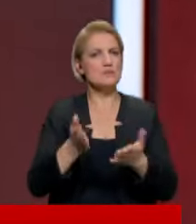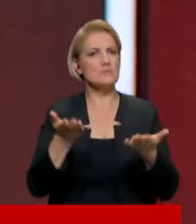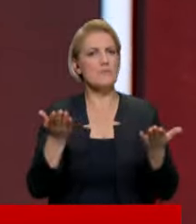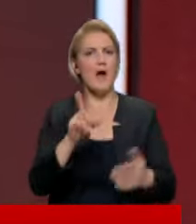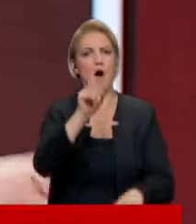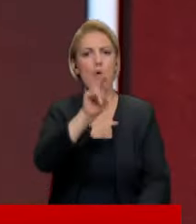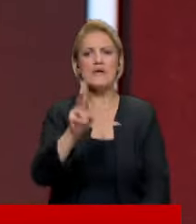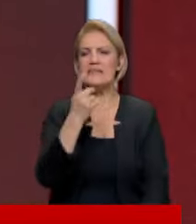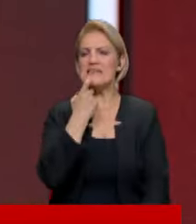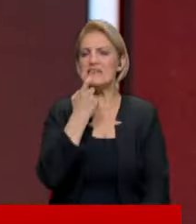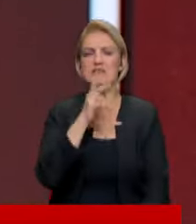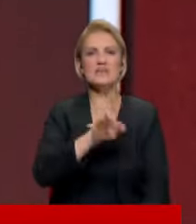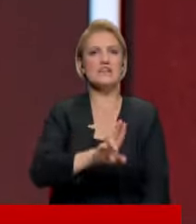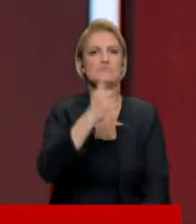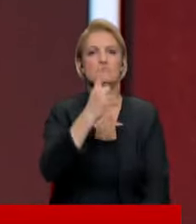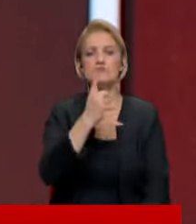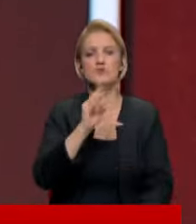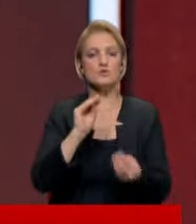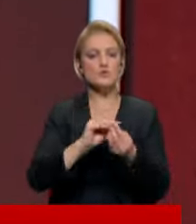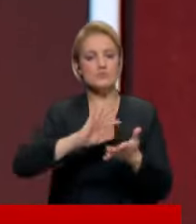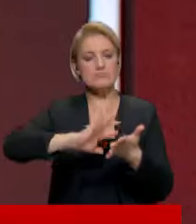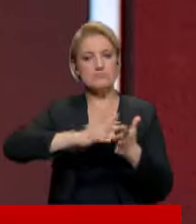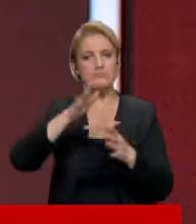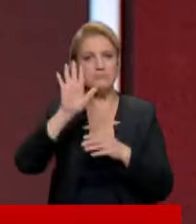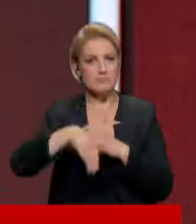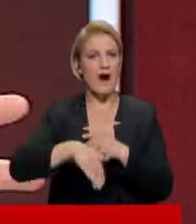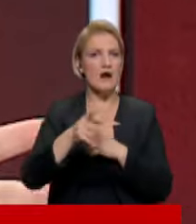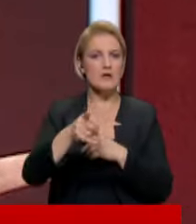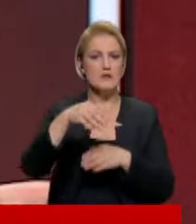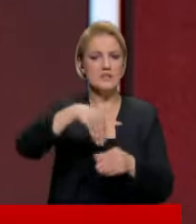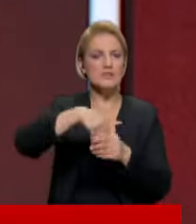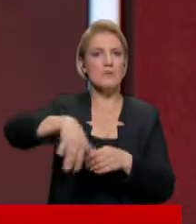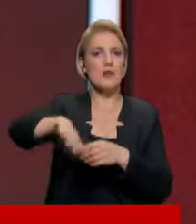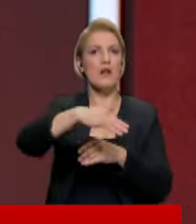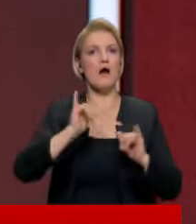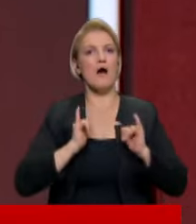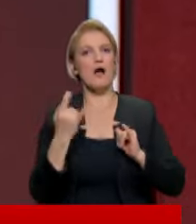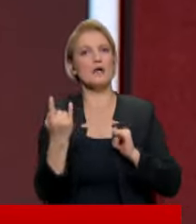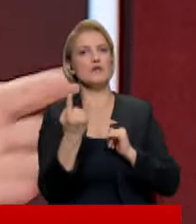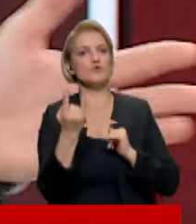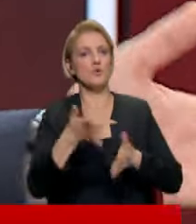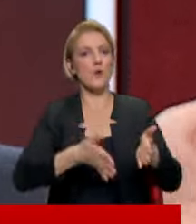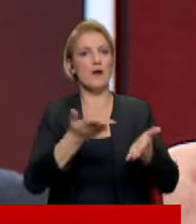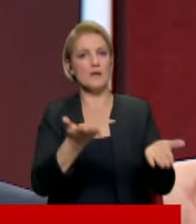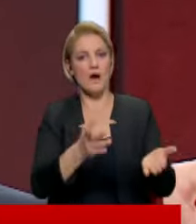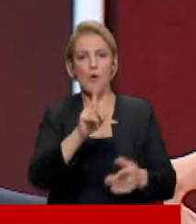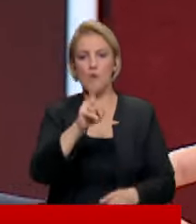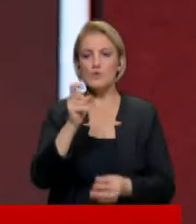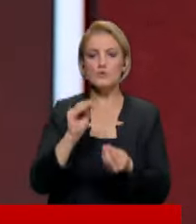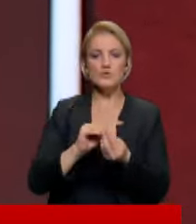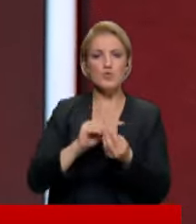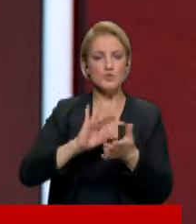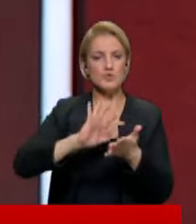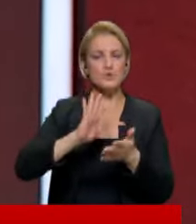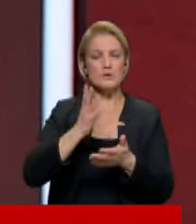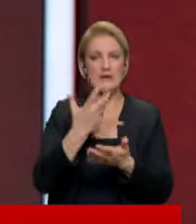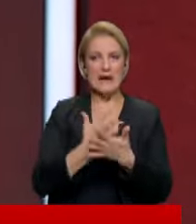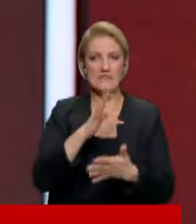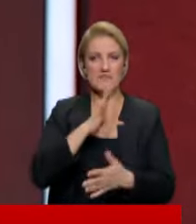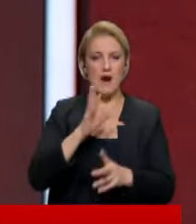17 yaşında 71 suç kaydı olan kişi aramızda rahatça dolaşabiliyor 19 suç kaydı var